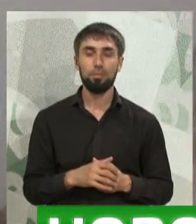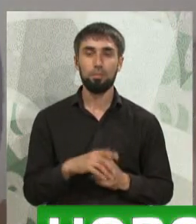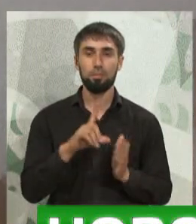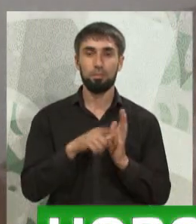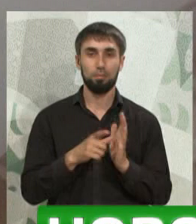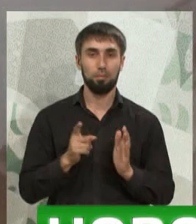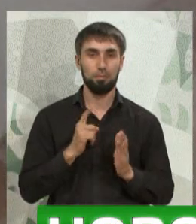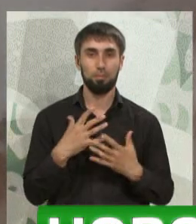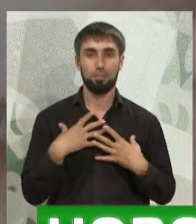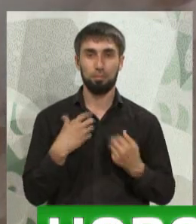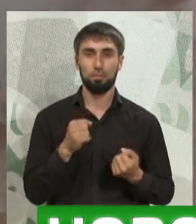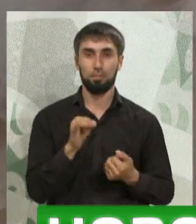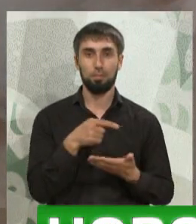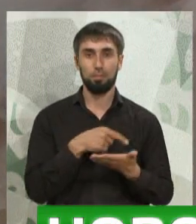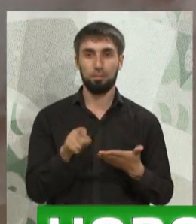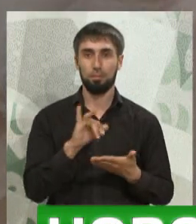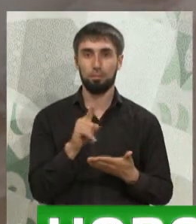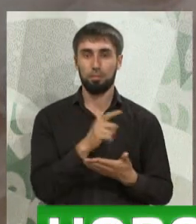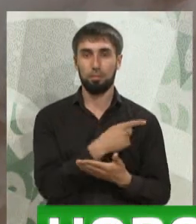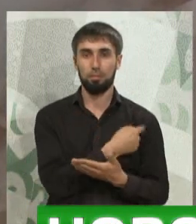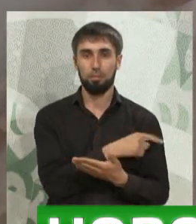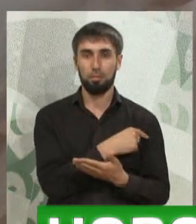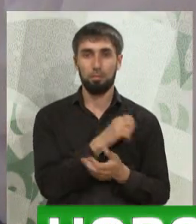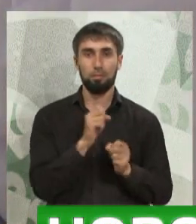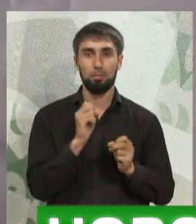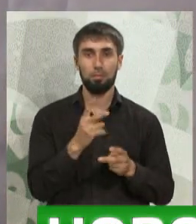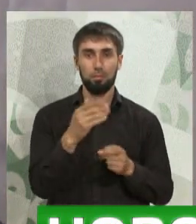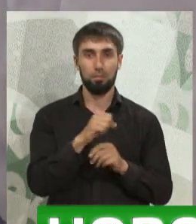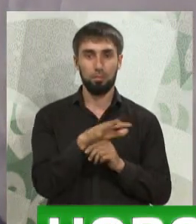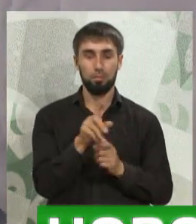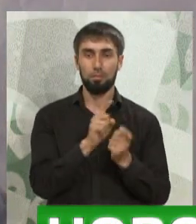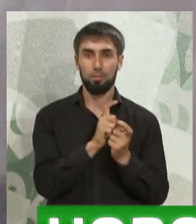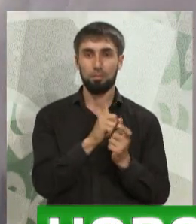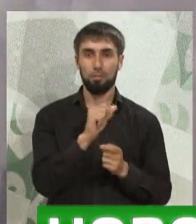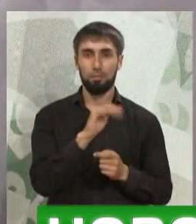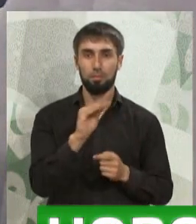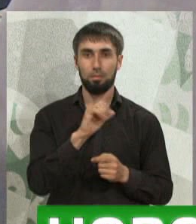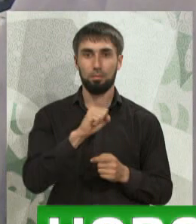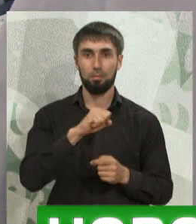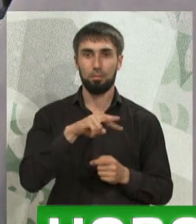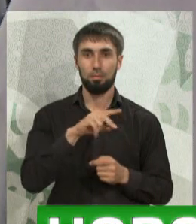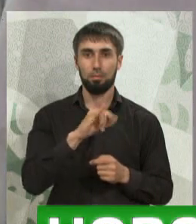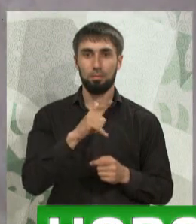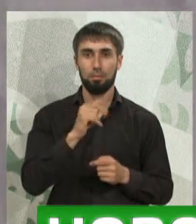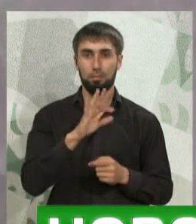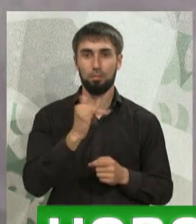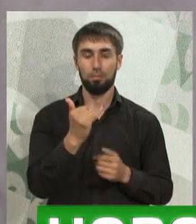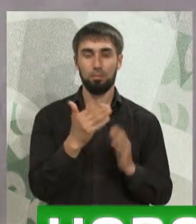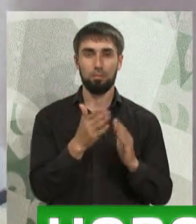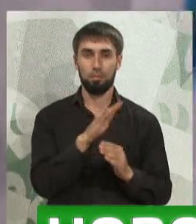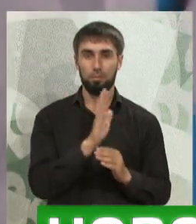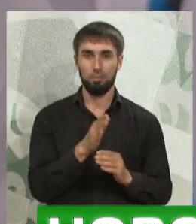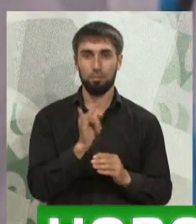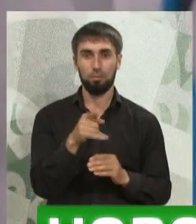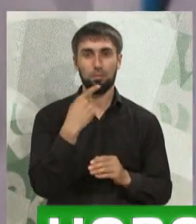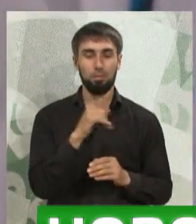Долгожданное выздоровление и выписка из больницы. С опасной инфекцией Хаваш Алдаганов боролся 17 дней. И уже сегодня окажется дома. Делится: долго